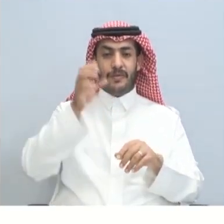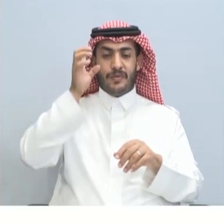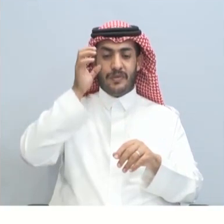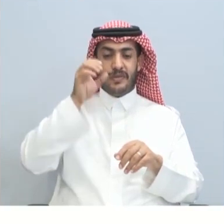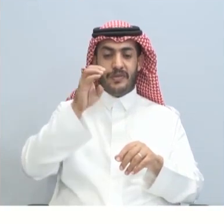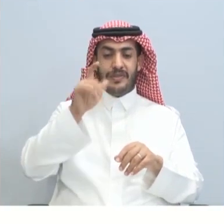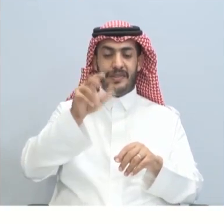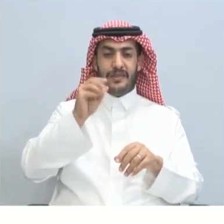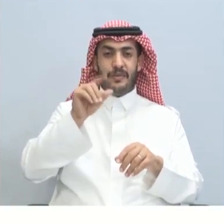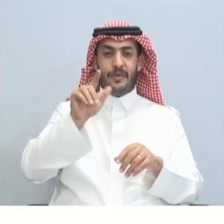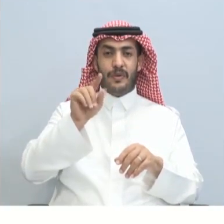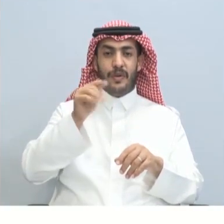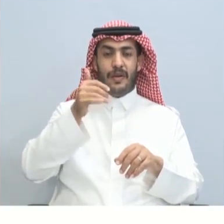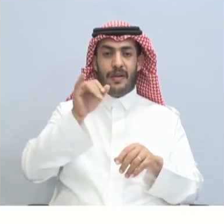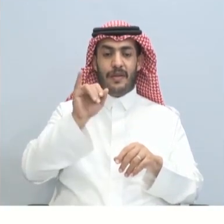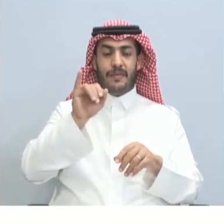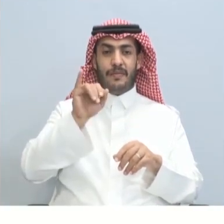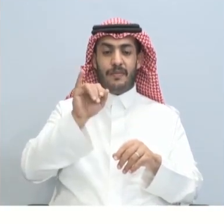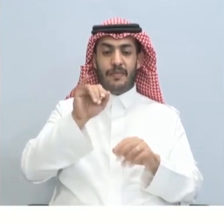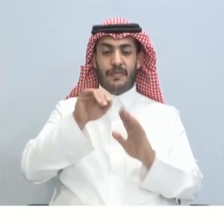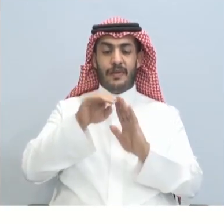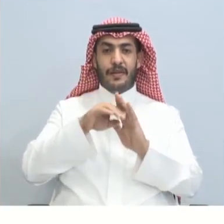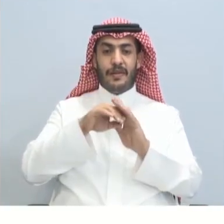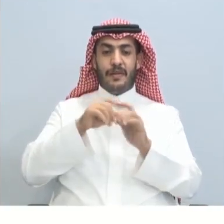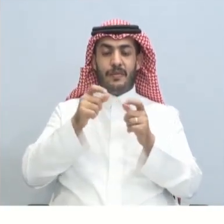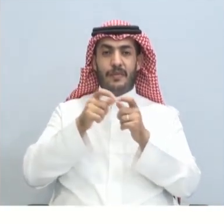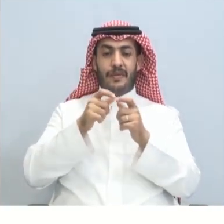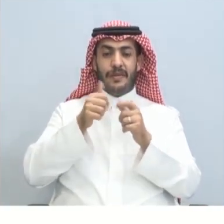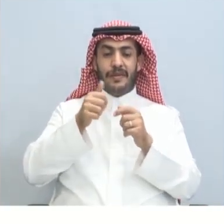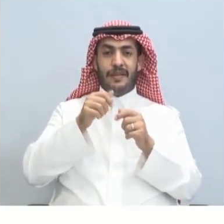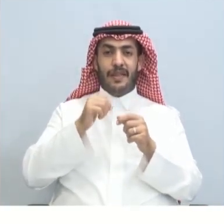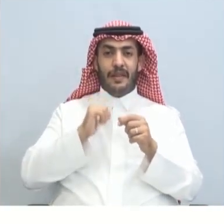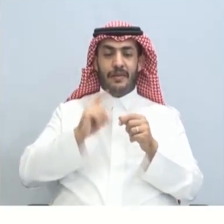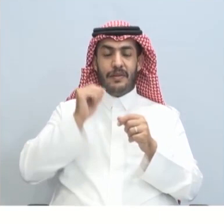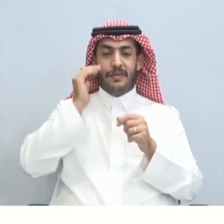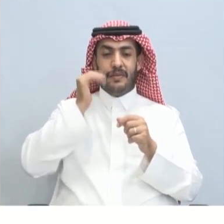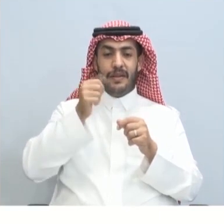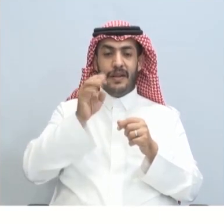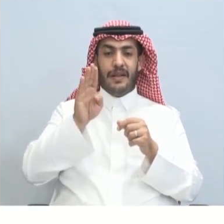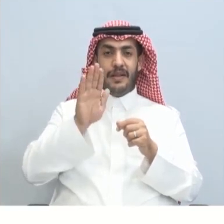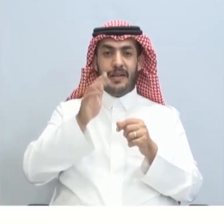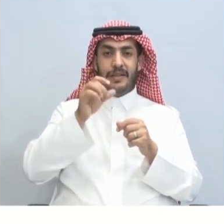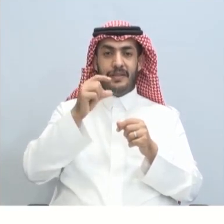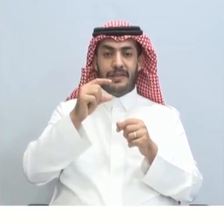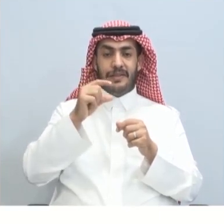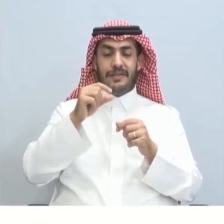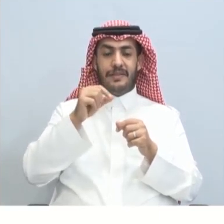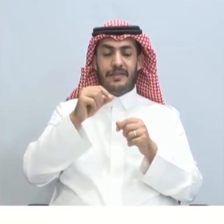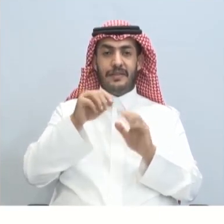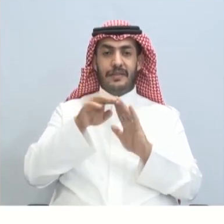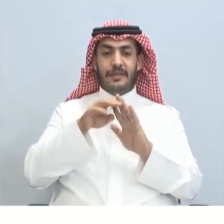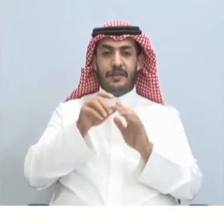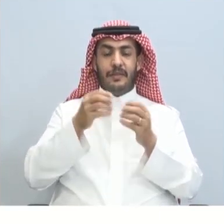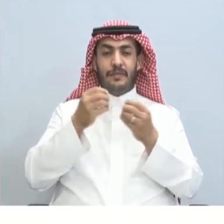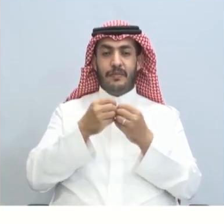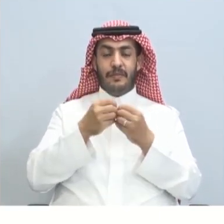الجيريه والرخام اما المجموعه الاخرى عزيزي الطالب الاكاسيد عزيز الطالبه هي